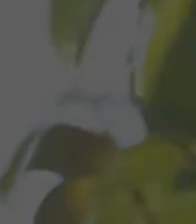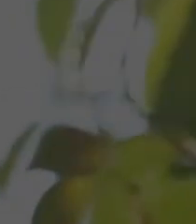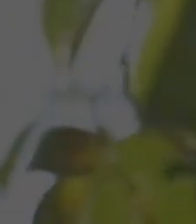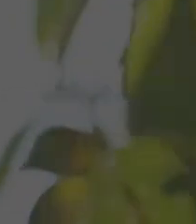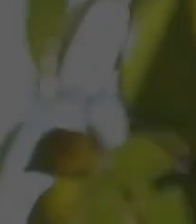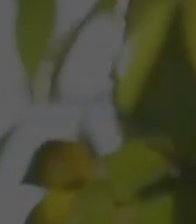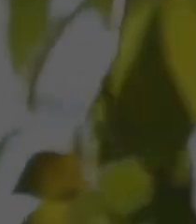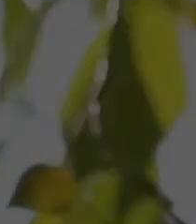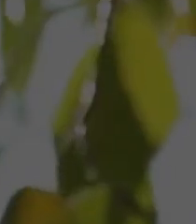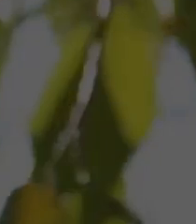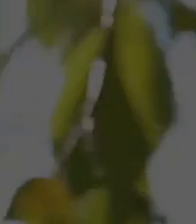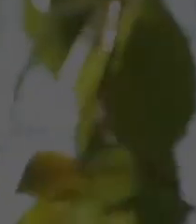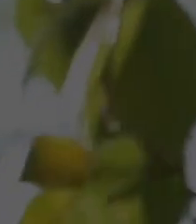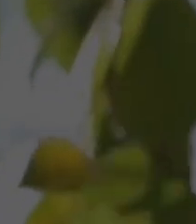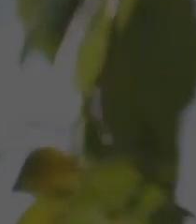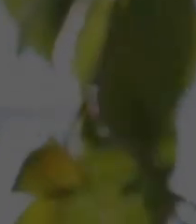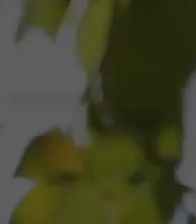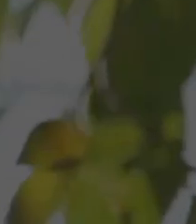걸음 더 이끕니다.